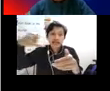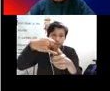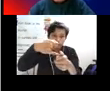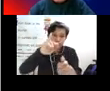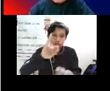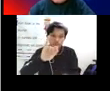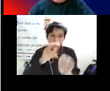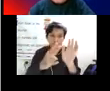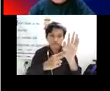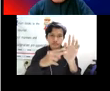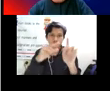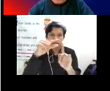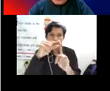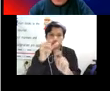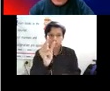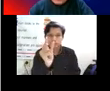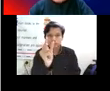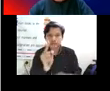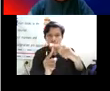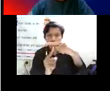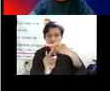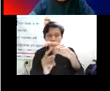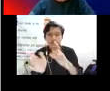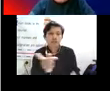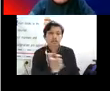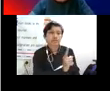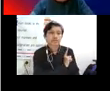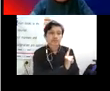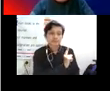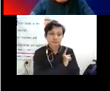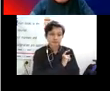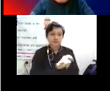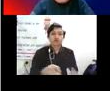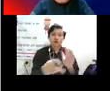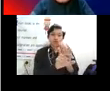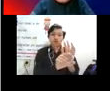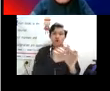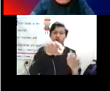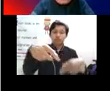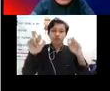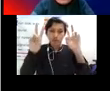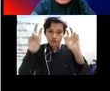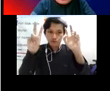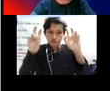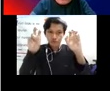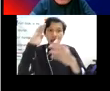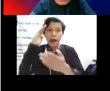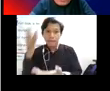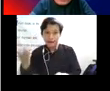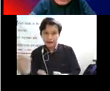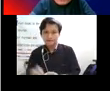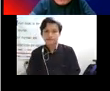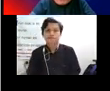misalkan kita punya referensi yang berbentuk buku kita Tuliskan judulnya misalkan judulnya Pengantar Ilmu